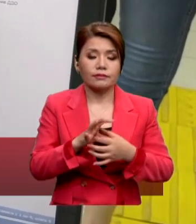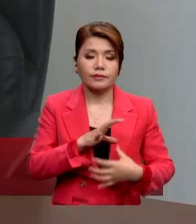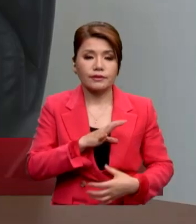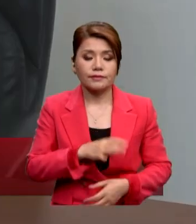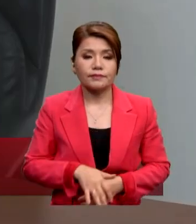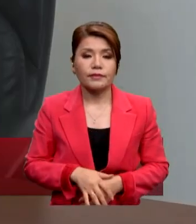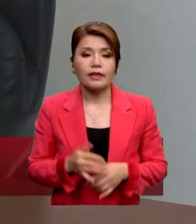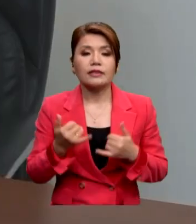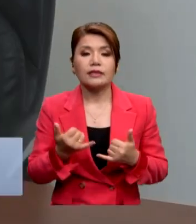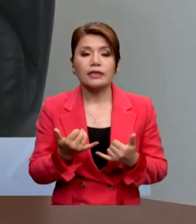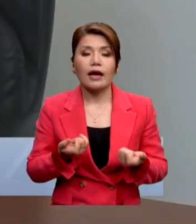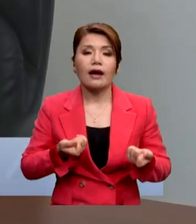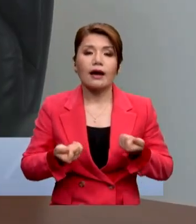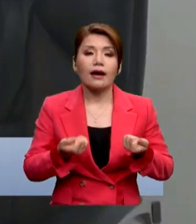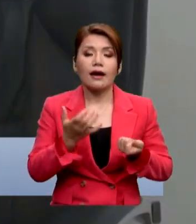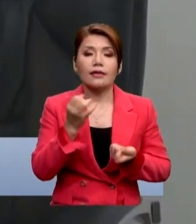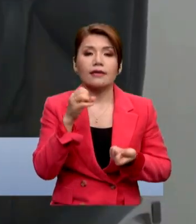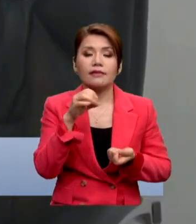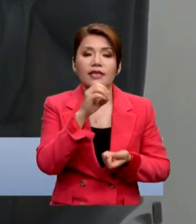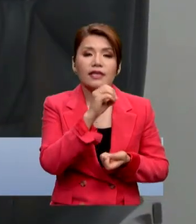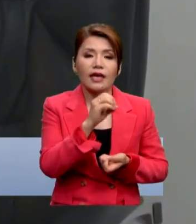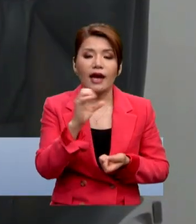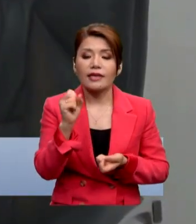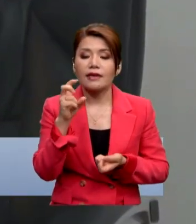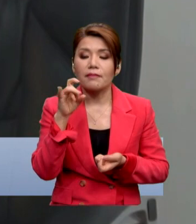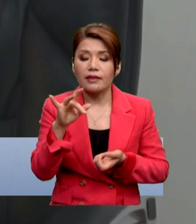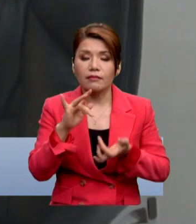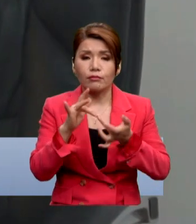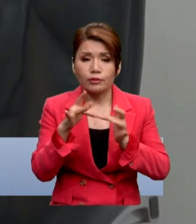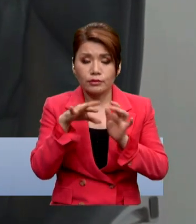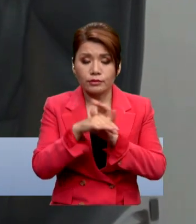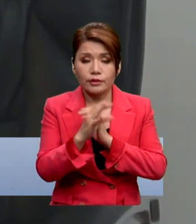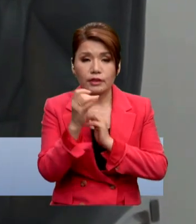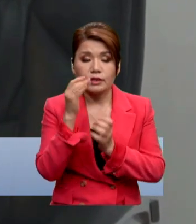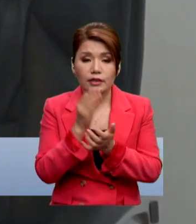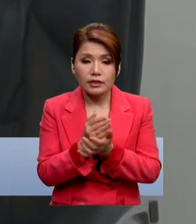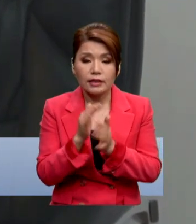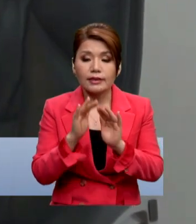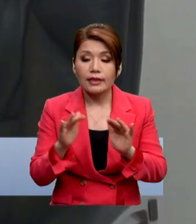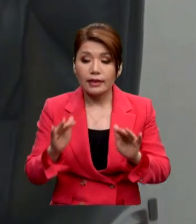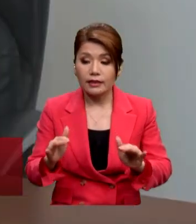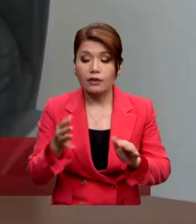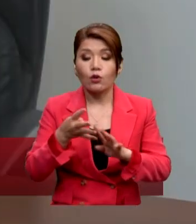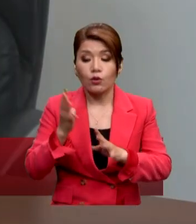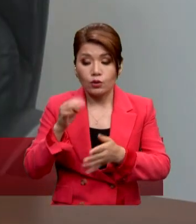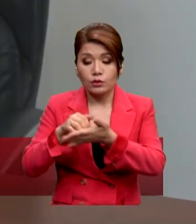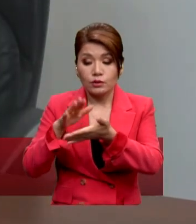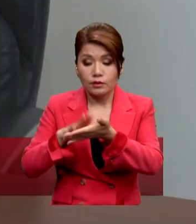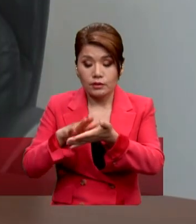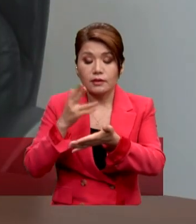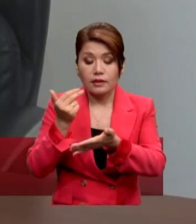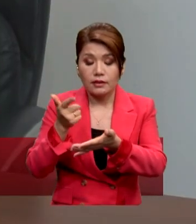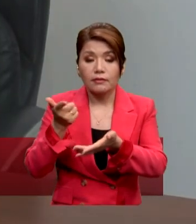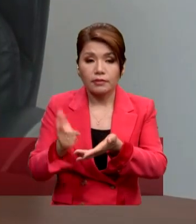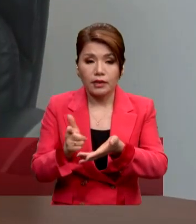қазір e-акимият базасы ғана бар. E-акимияттан біз балалардың кезекте тұрғандығын растай аламыз. Ал